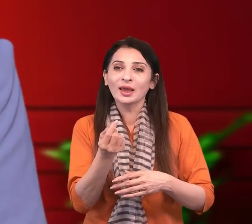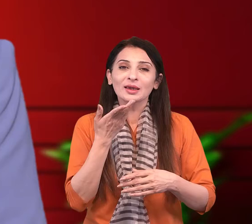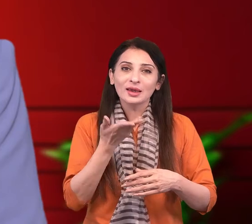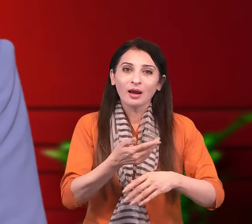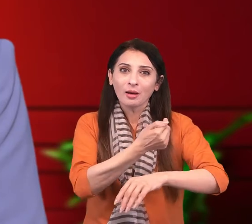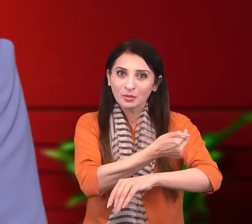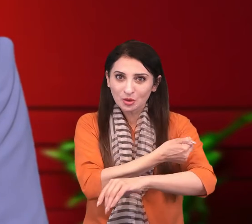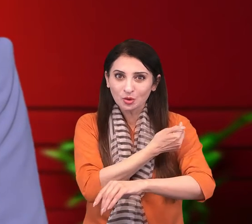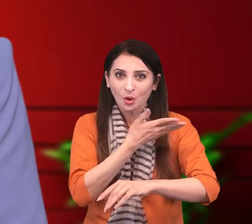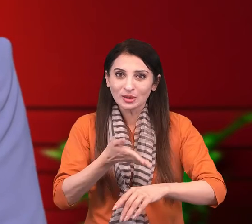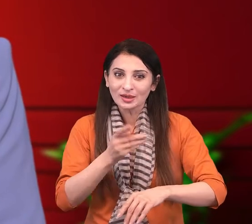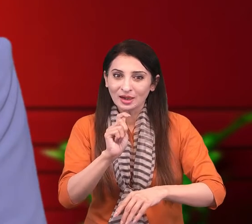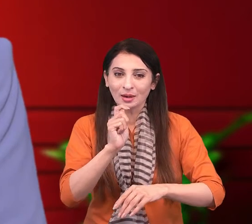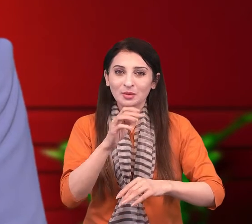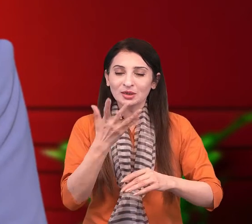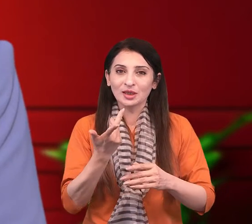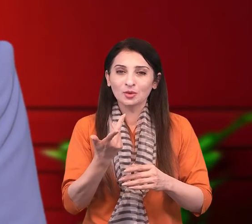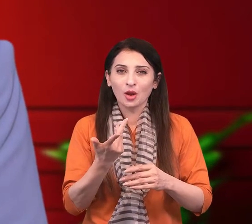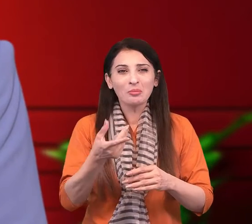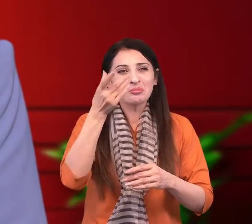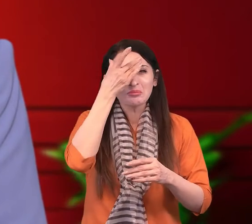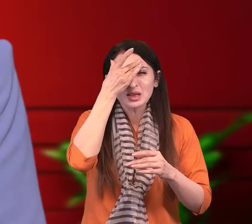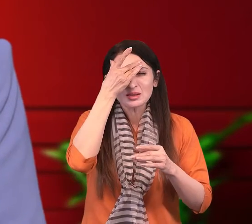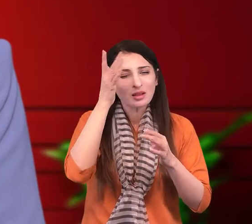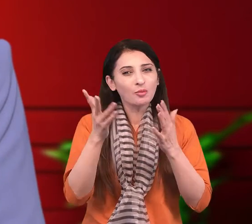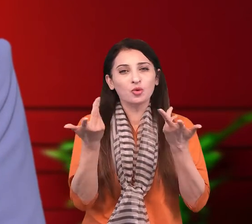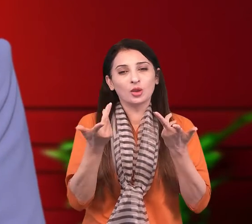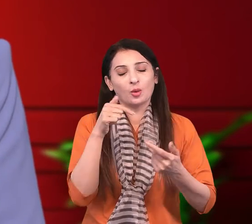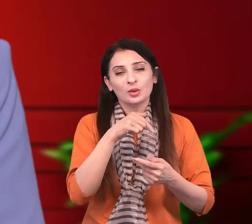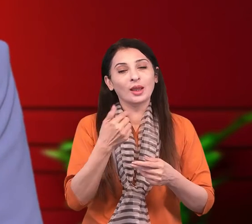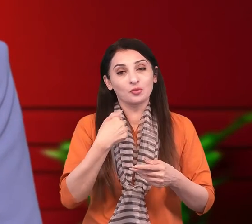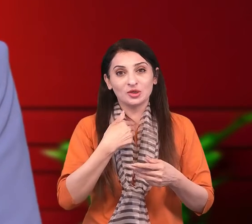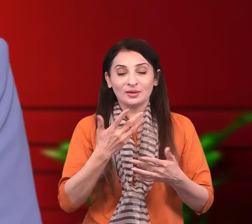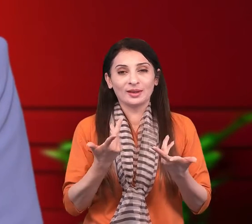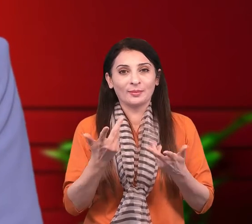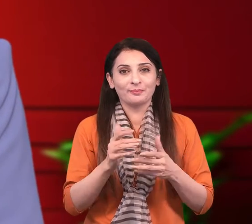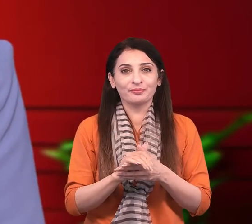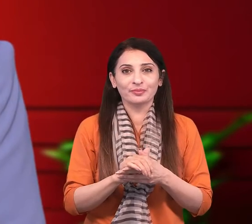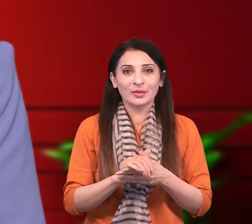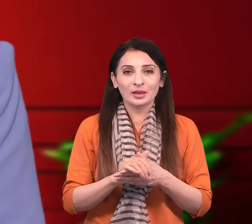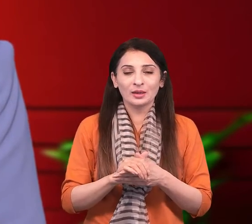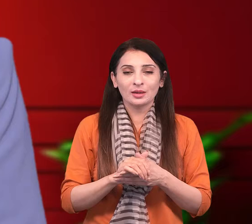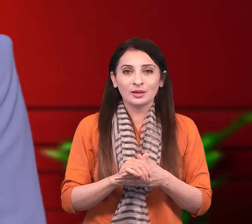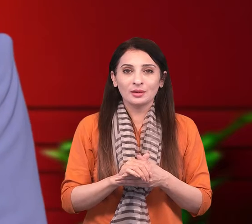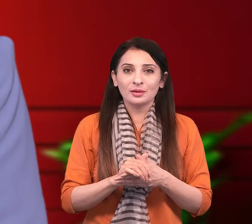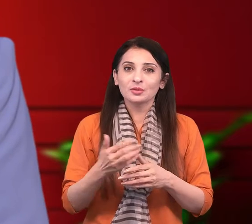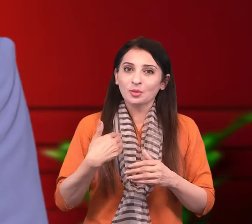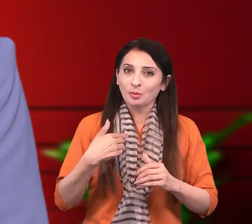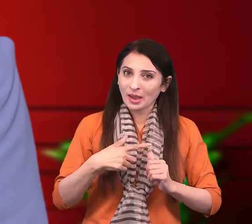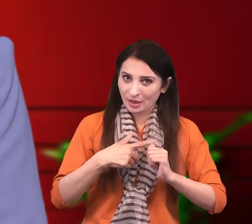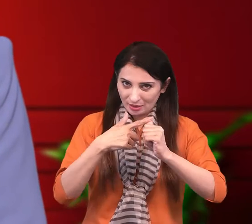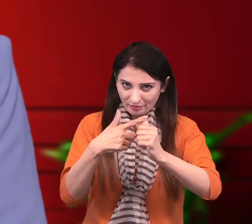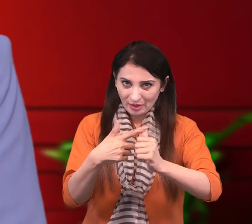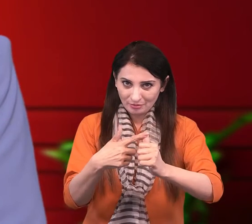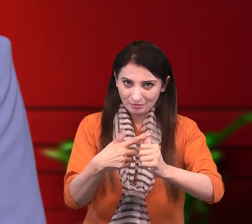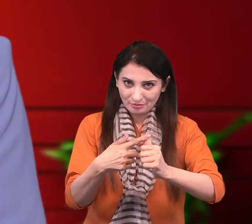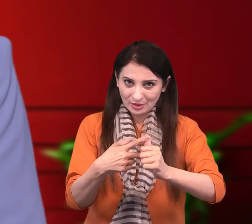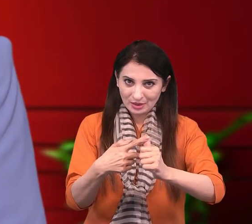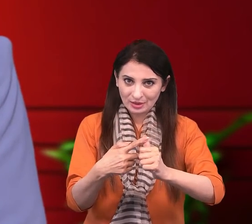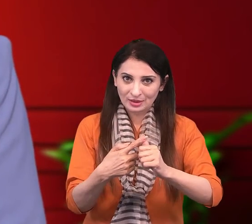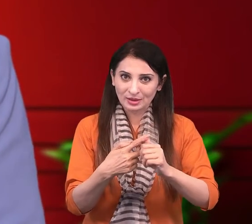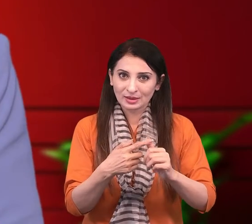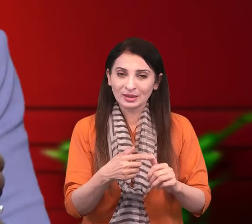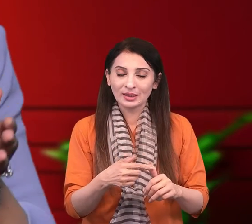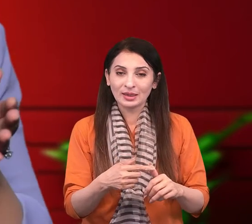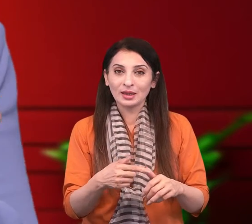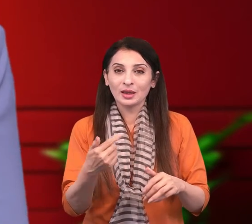सबसे कॉमन या आम प्रॉब्लम आप क्या फ़ेस करती हैं और लोग क्यों आते हैं? तो आई